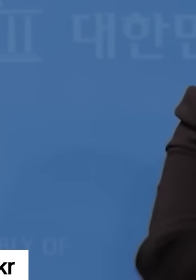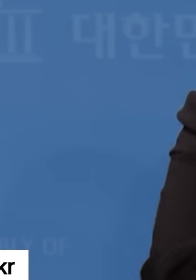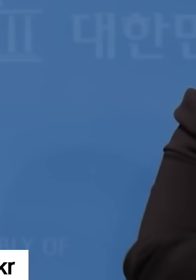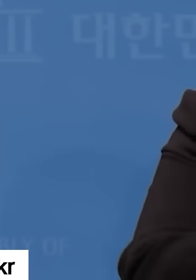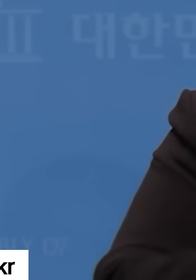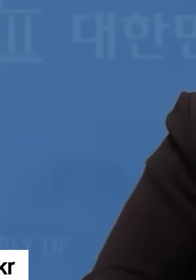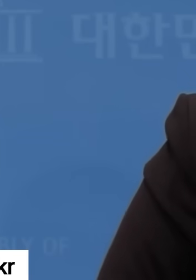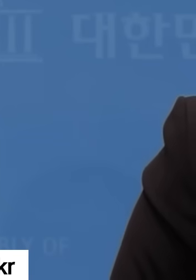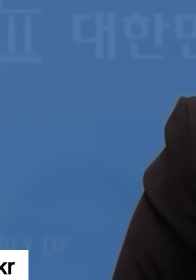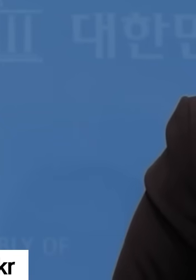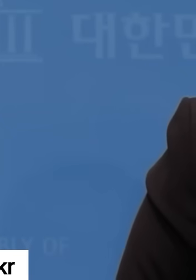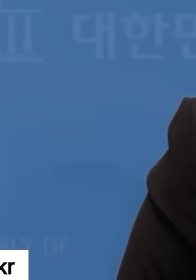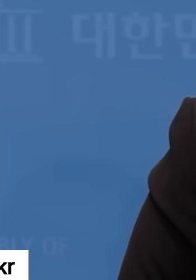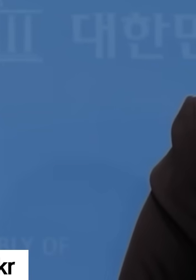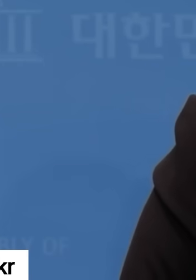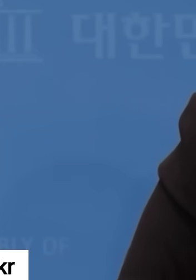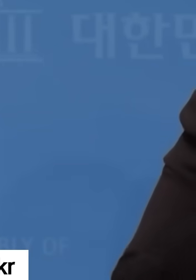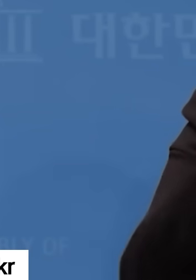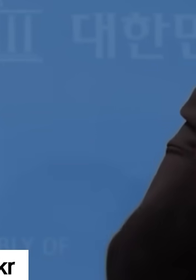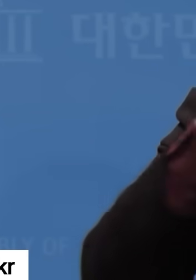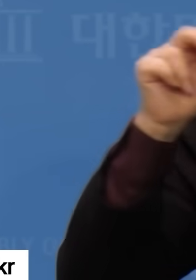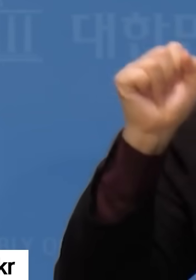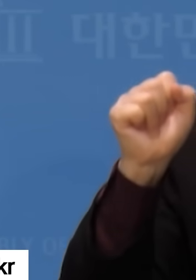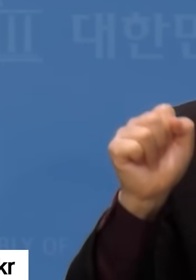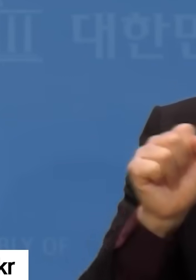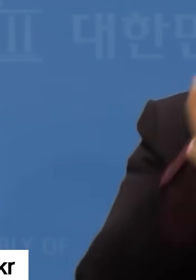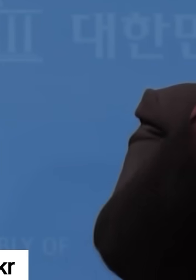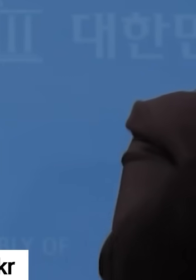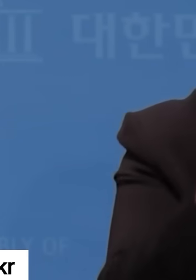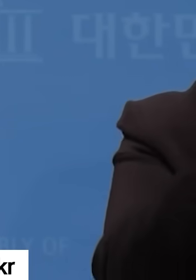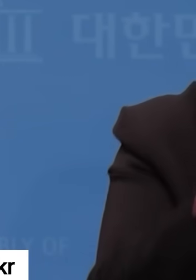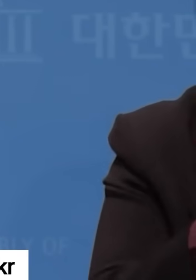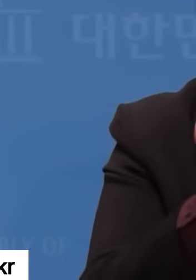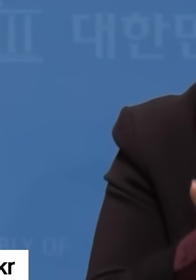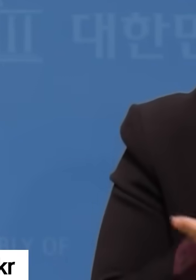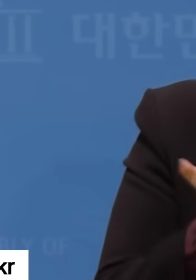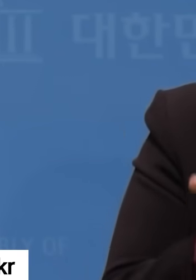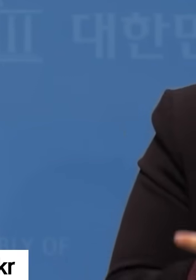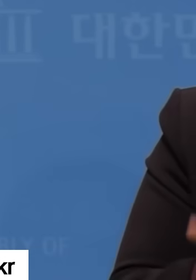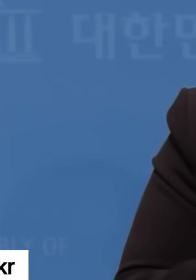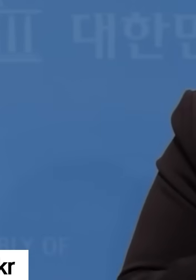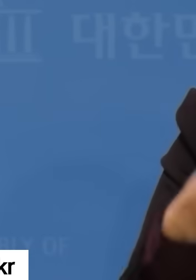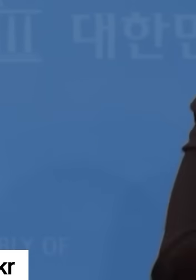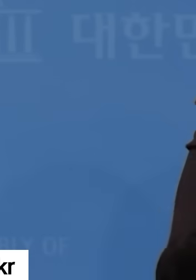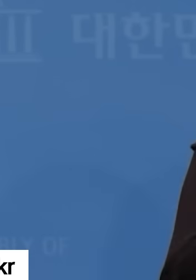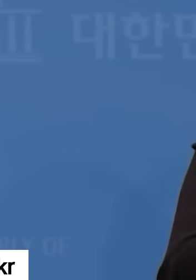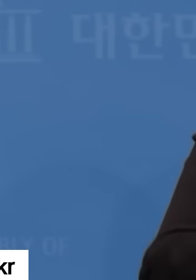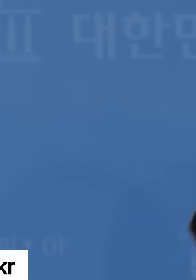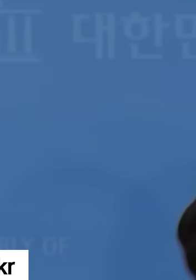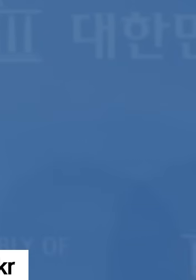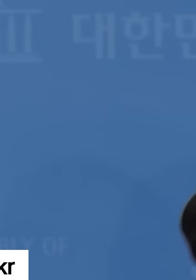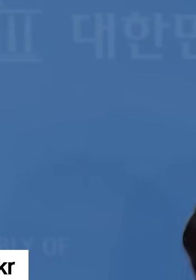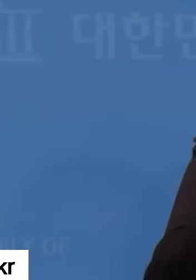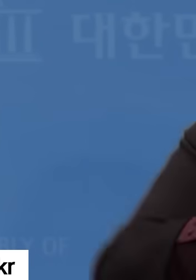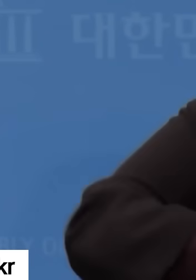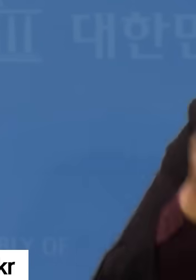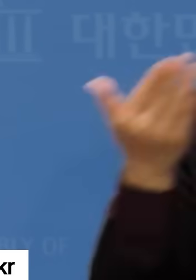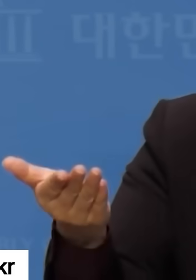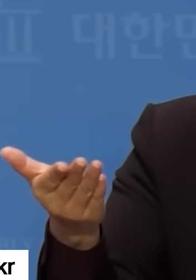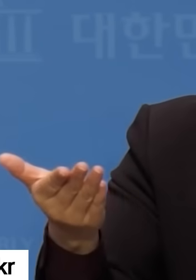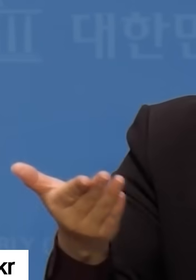저는 SNS를 통해 자행되고 있는 손가락 살인자들을 엄벌하고 피해자를 보호할 수